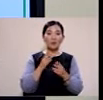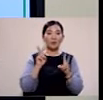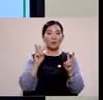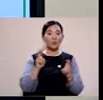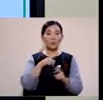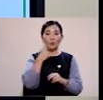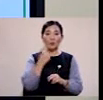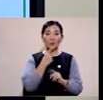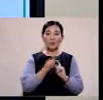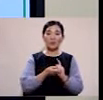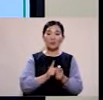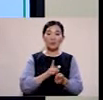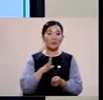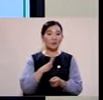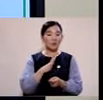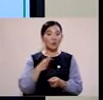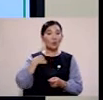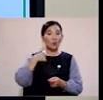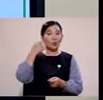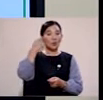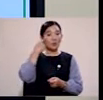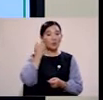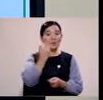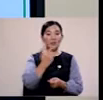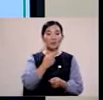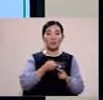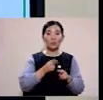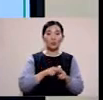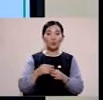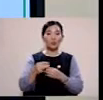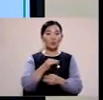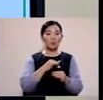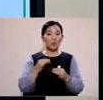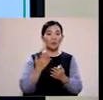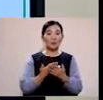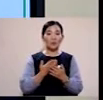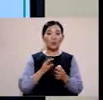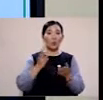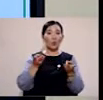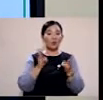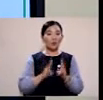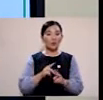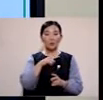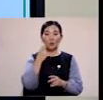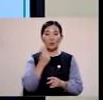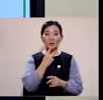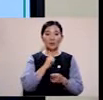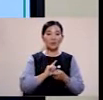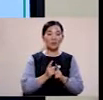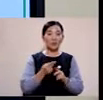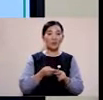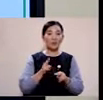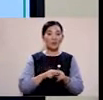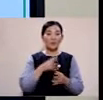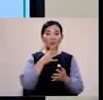tiliga tarjima qilgan edik. O'ylaymanki, siz bu suhbat matnining qolgan qismini ham rus tiliga tarjima qilib,